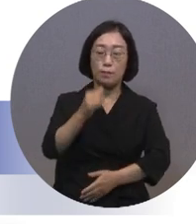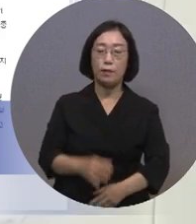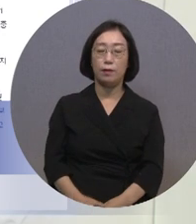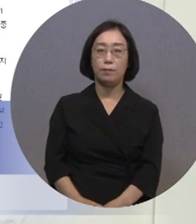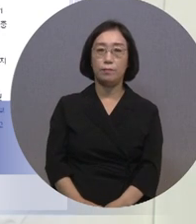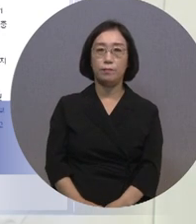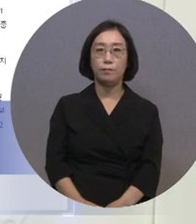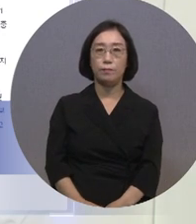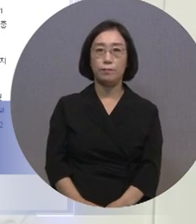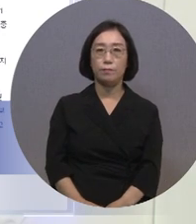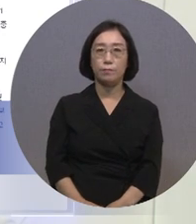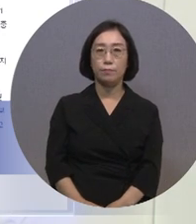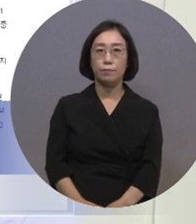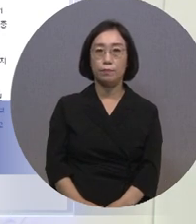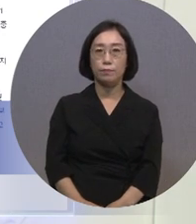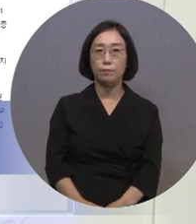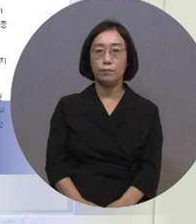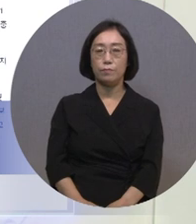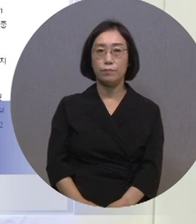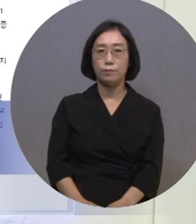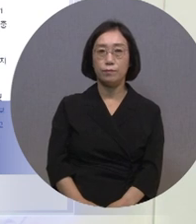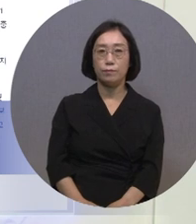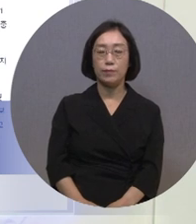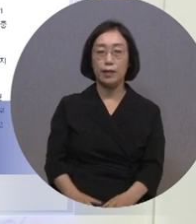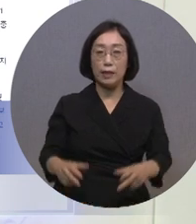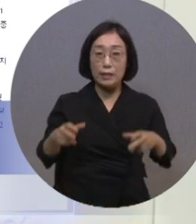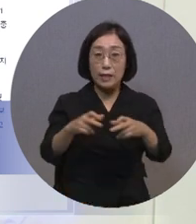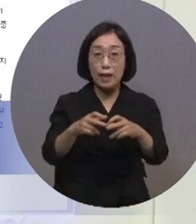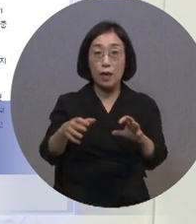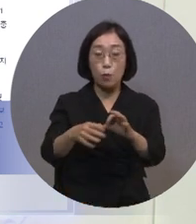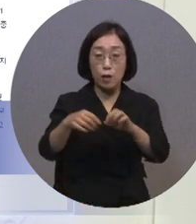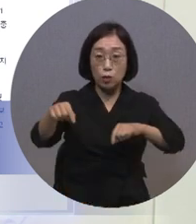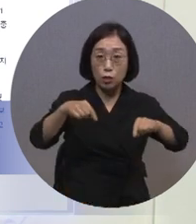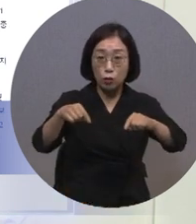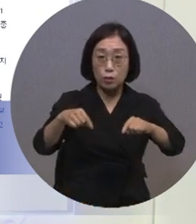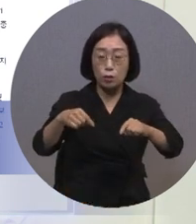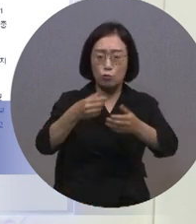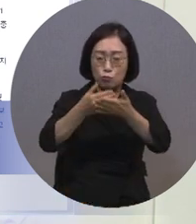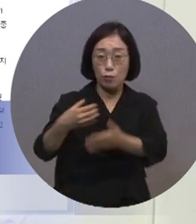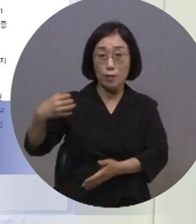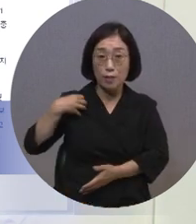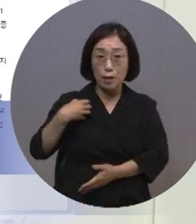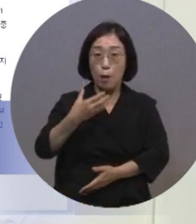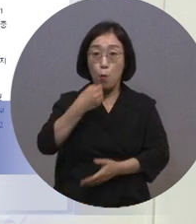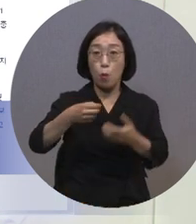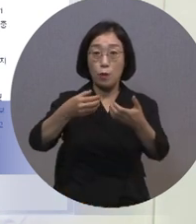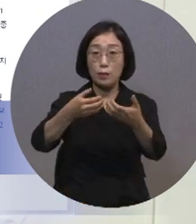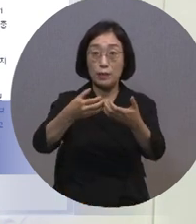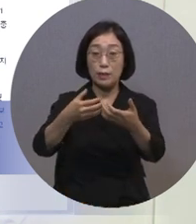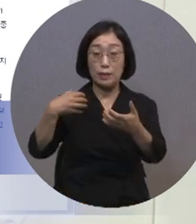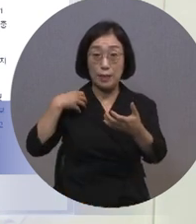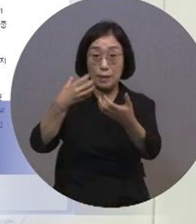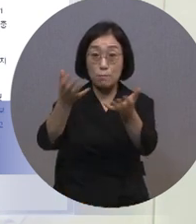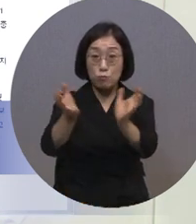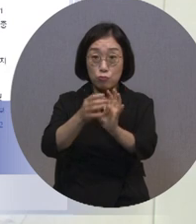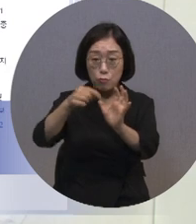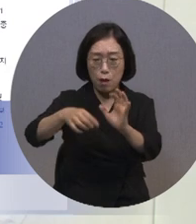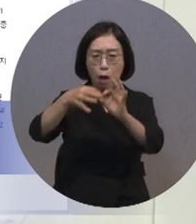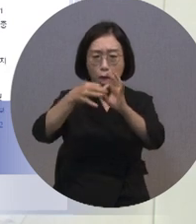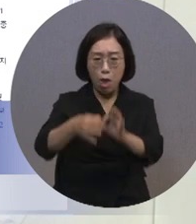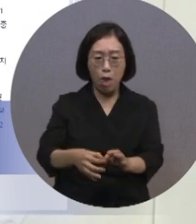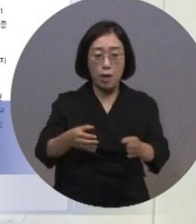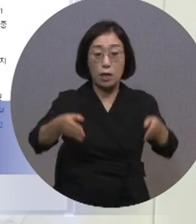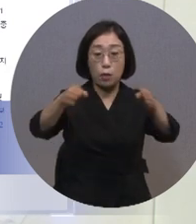참석했습니다 다음 소식입니다 장애인 정책의 주무부처인 보건복지부 산하 기관들이 장애인 의무